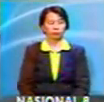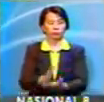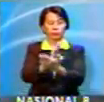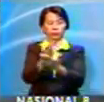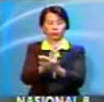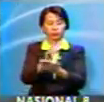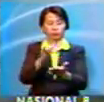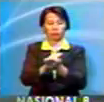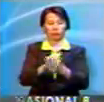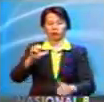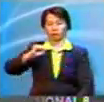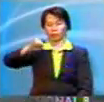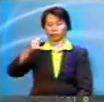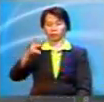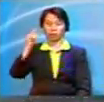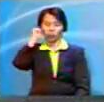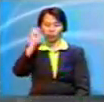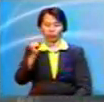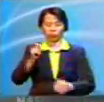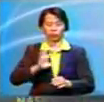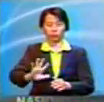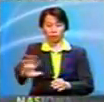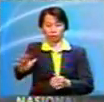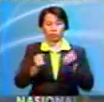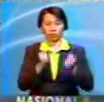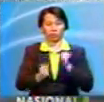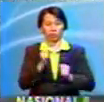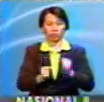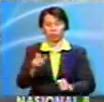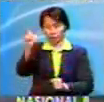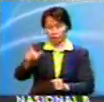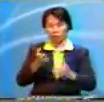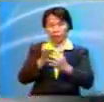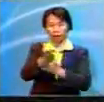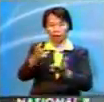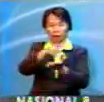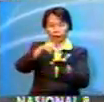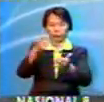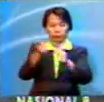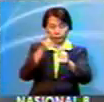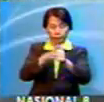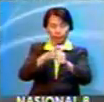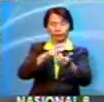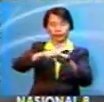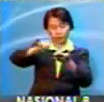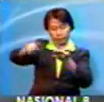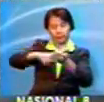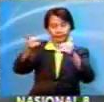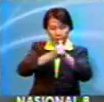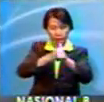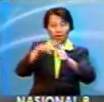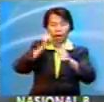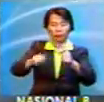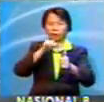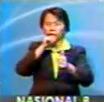Sementara itu, menurut AJK Urusetia Perlumbaan Muhammad Arif Khori, mangsa hanya melalui pusat pemeriksaan pertama trek perlumbaan itu